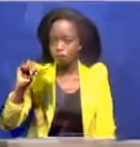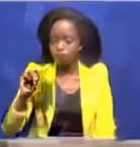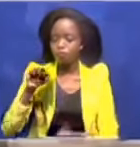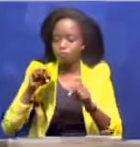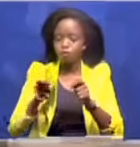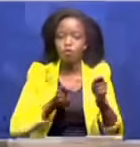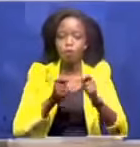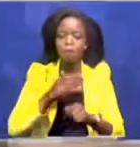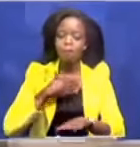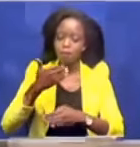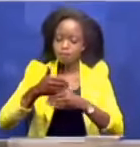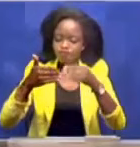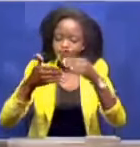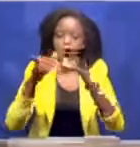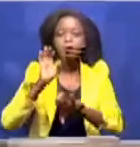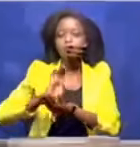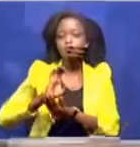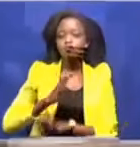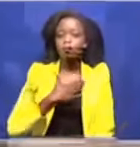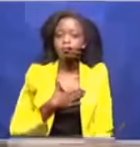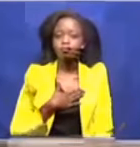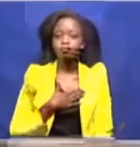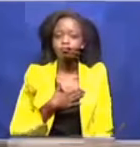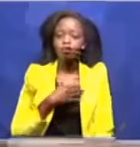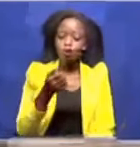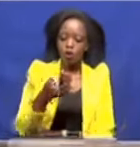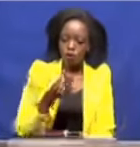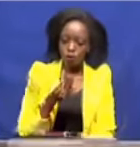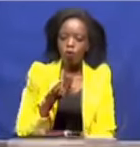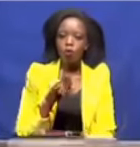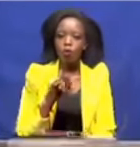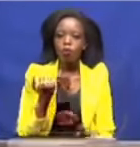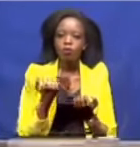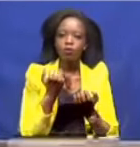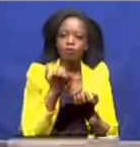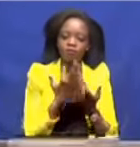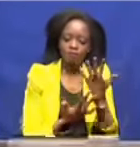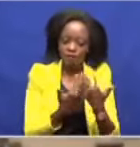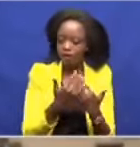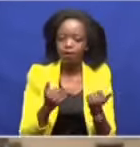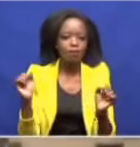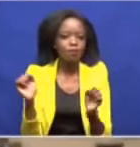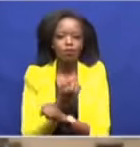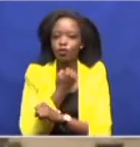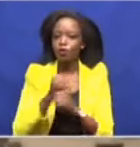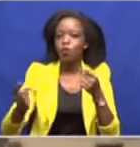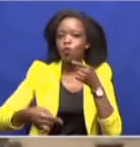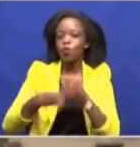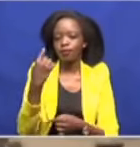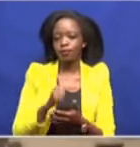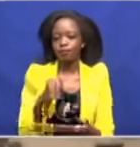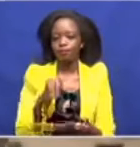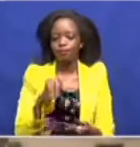huu nitalijenga kanisa langu, na milango ya jehanamu haitalishinda.